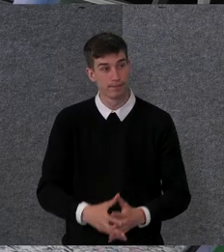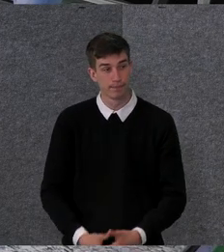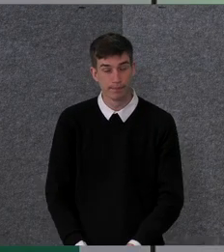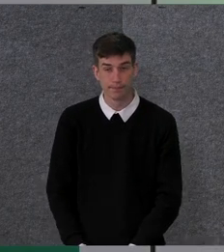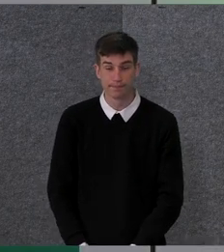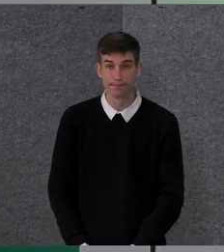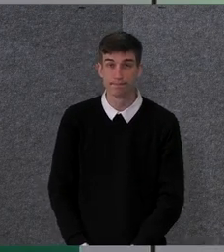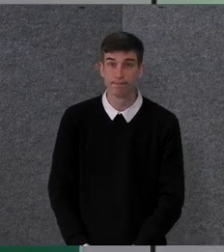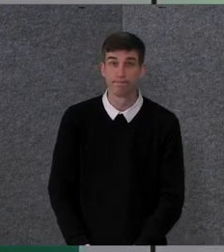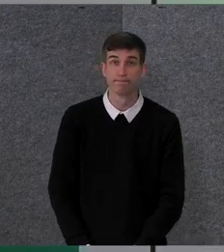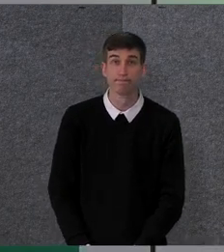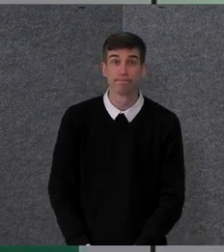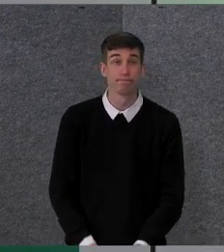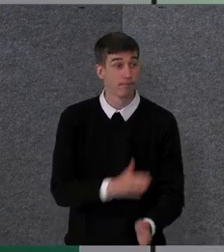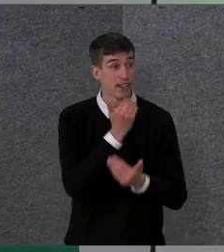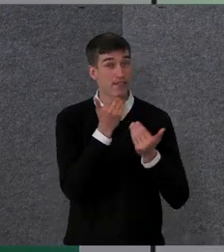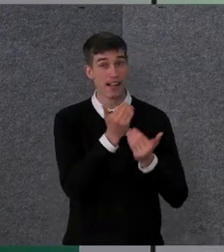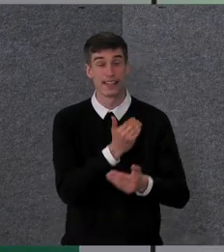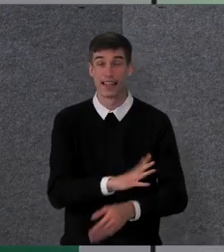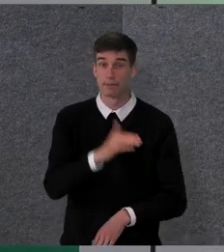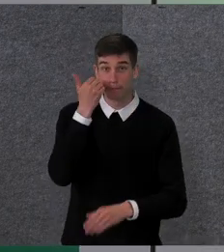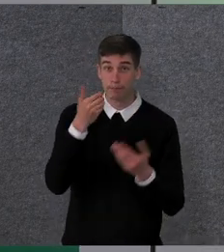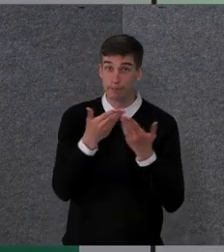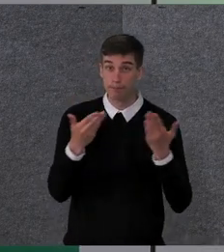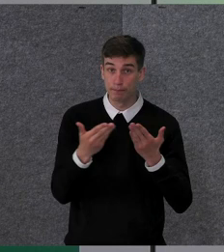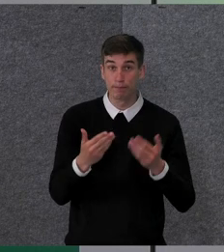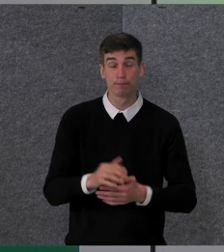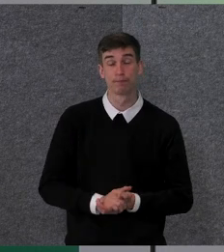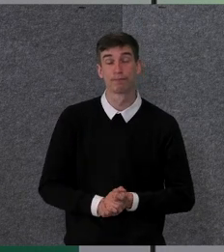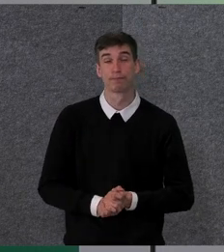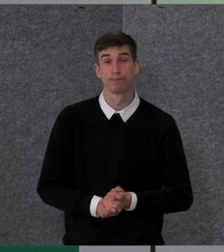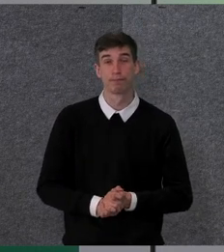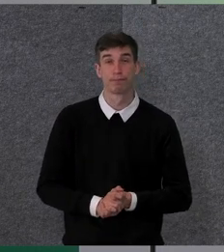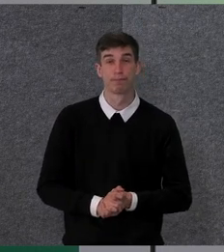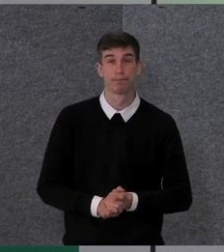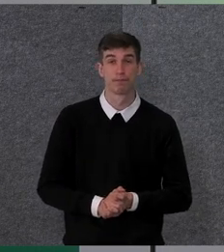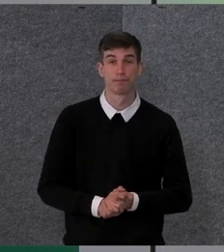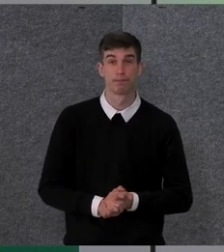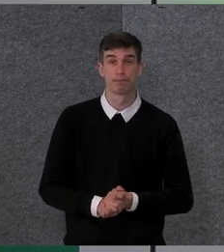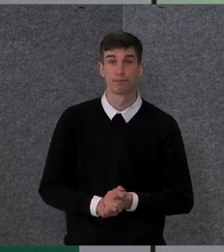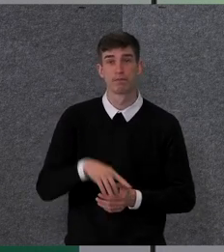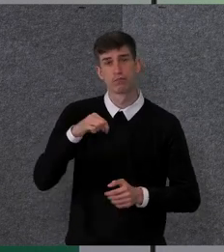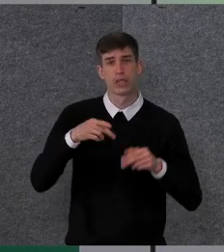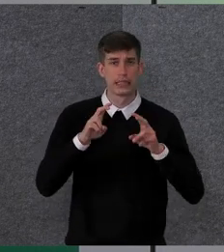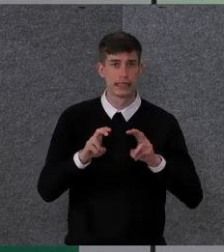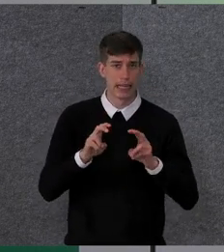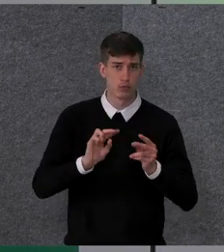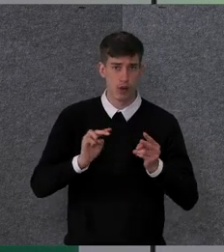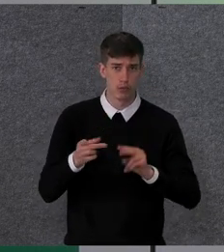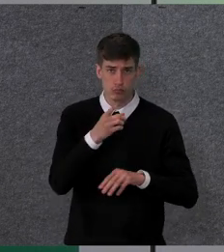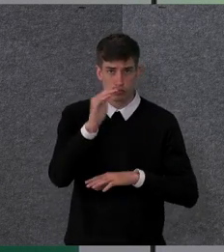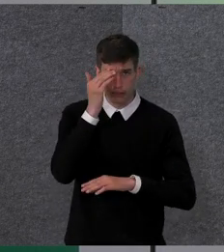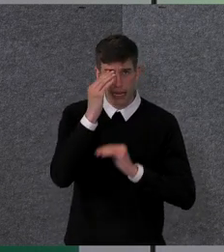vielen Dank, liebe Freundinnen und Freunde. Der nächste Höhepunkt dieser LDK, die Satzungsänderungen. Ihr wisst, die Satzung